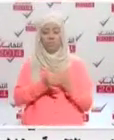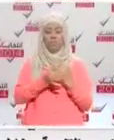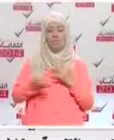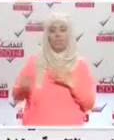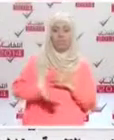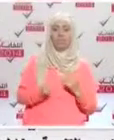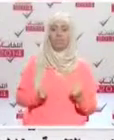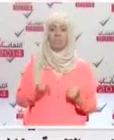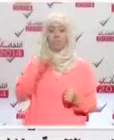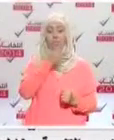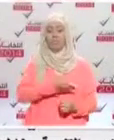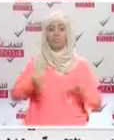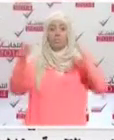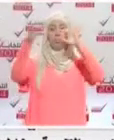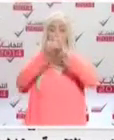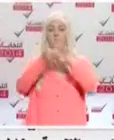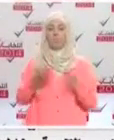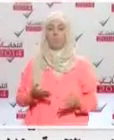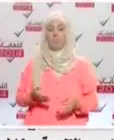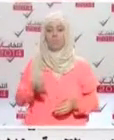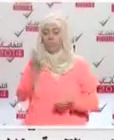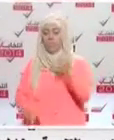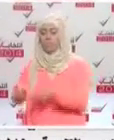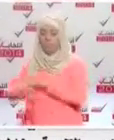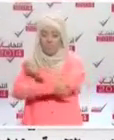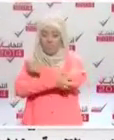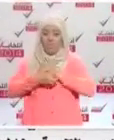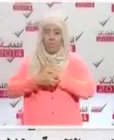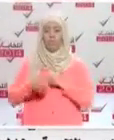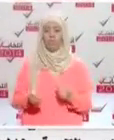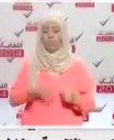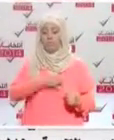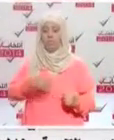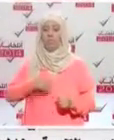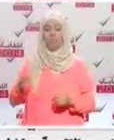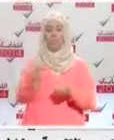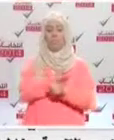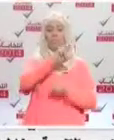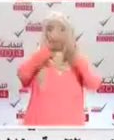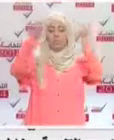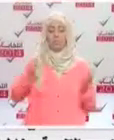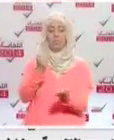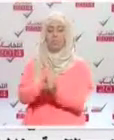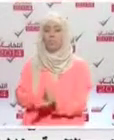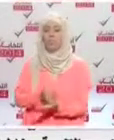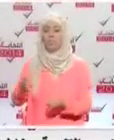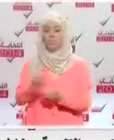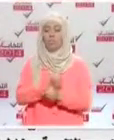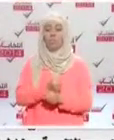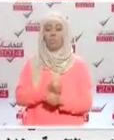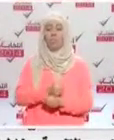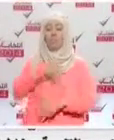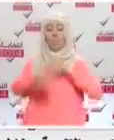واسطة ونكون همس توصل. في سبيلك الزوالي اللي قرر وليداته ولقى دبلومات في الدار ما يعمل بيهم حتى شيء. في سبيل أكل رجل الأعمال